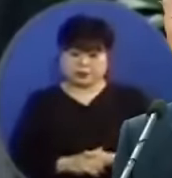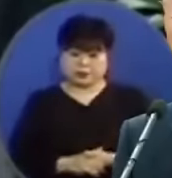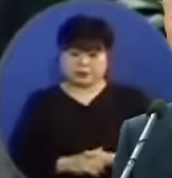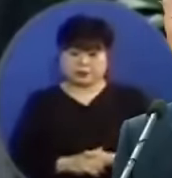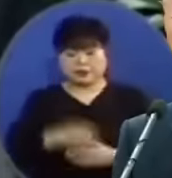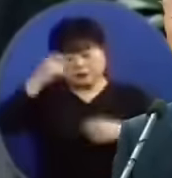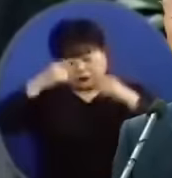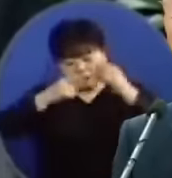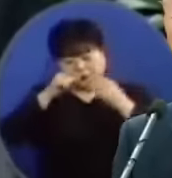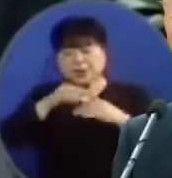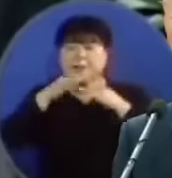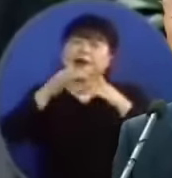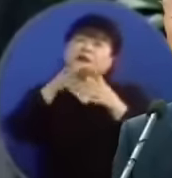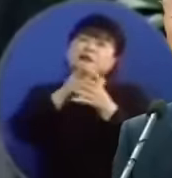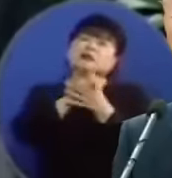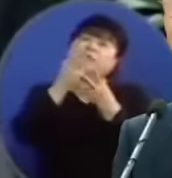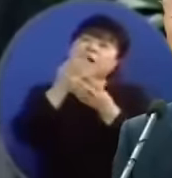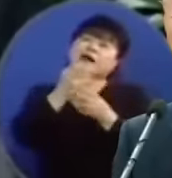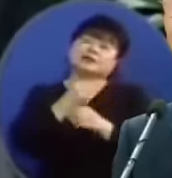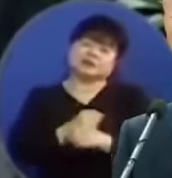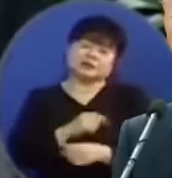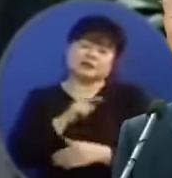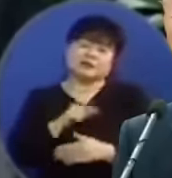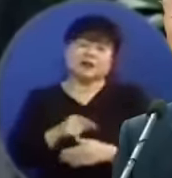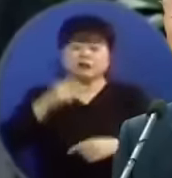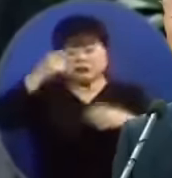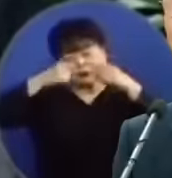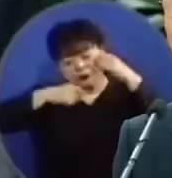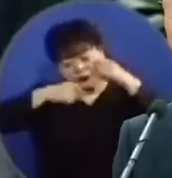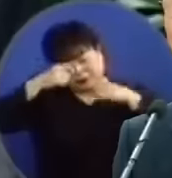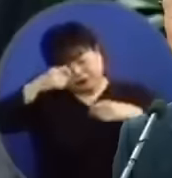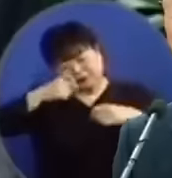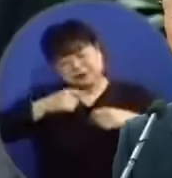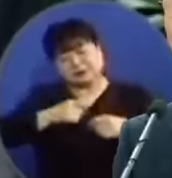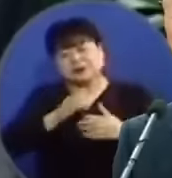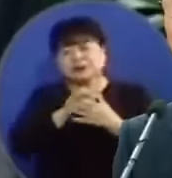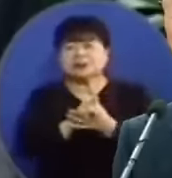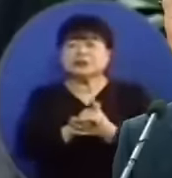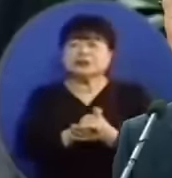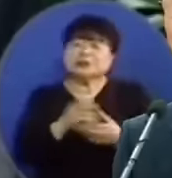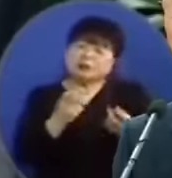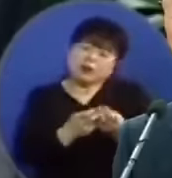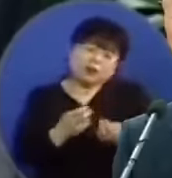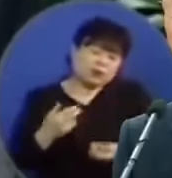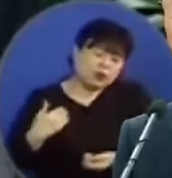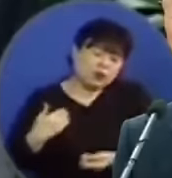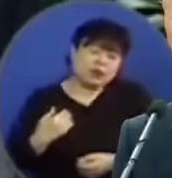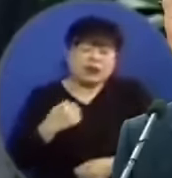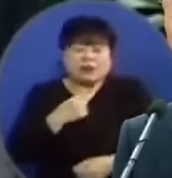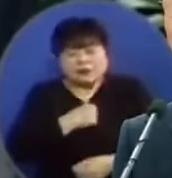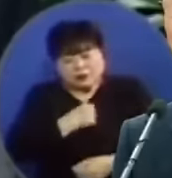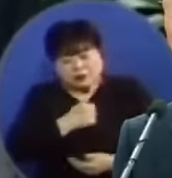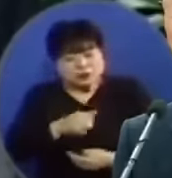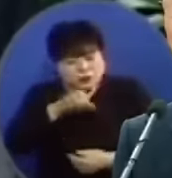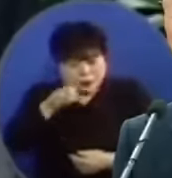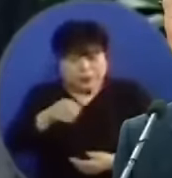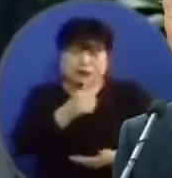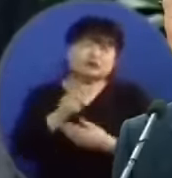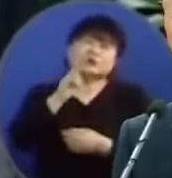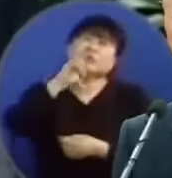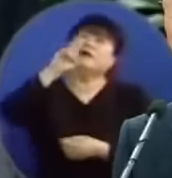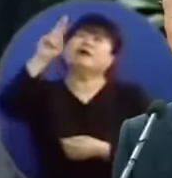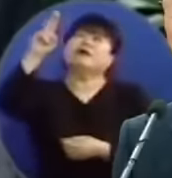저는 슬플 때 방언으로 기도를 많이 합니다. 마음이 슬퍼 마땅히 기도할 바를 알지 못하고 답답할 때 주님 앞에